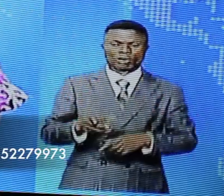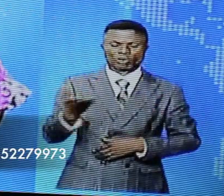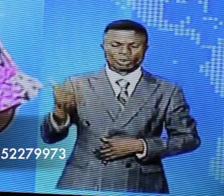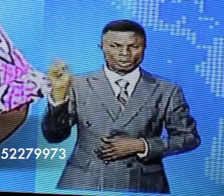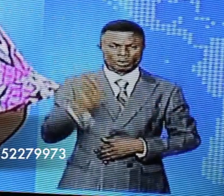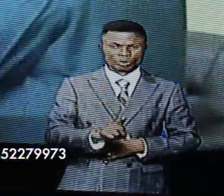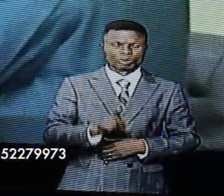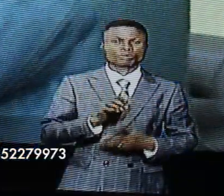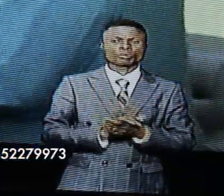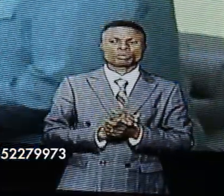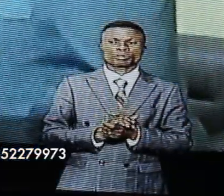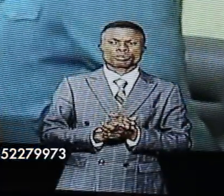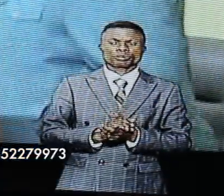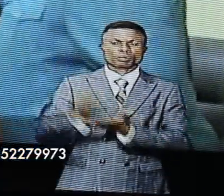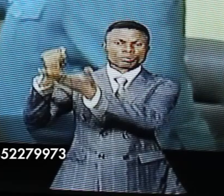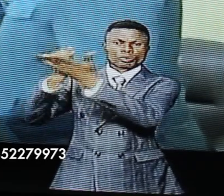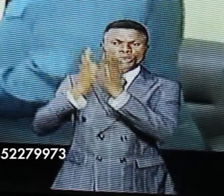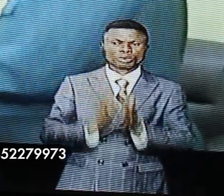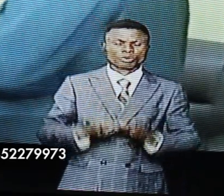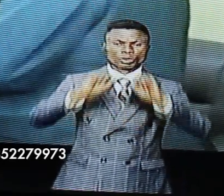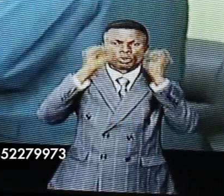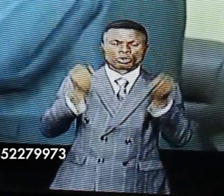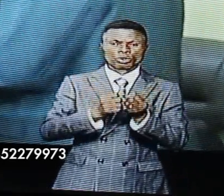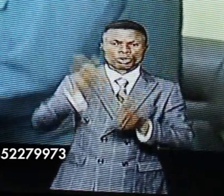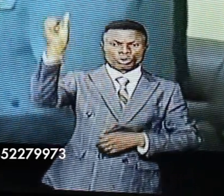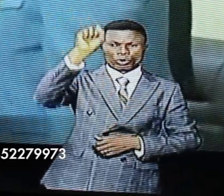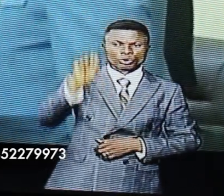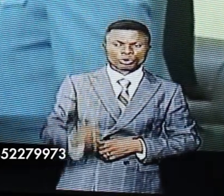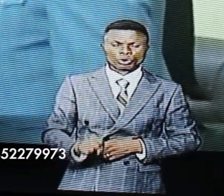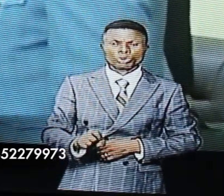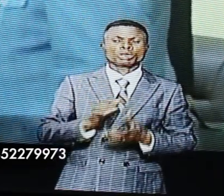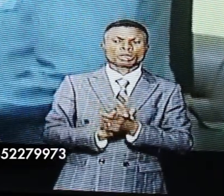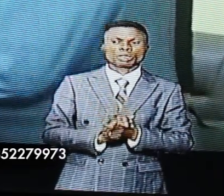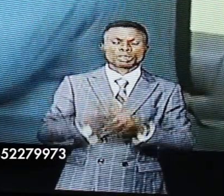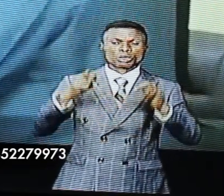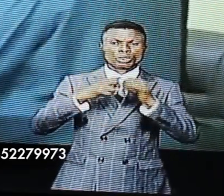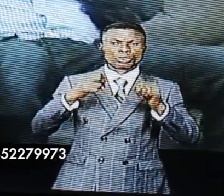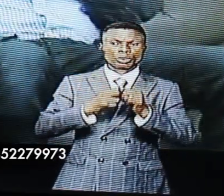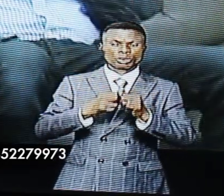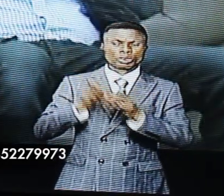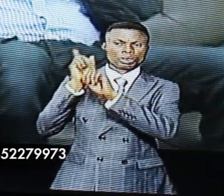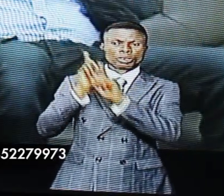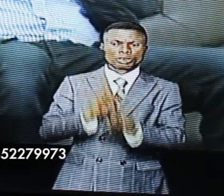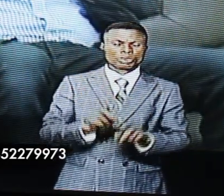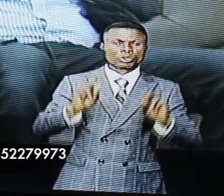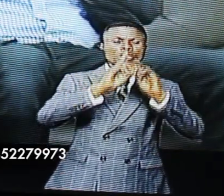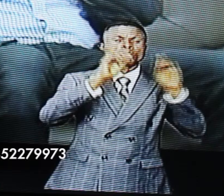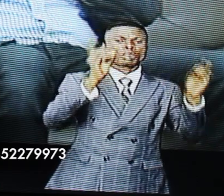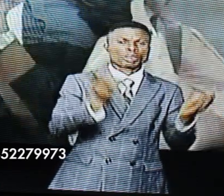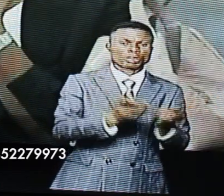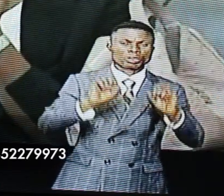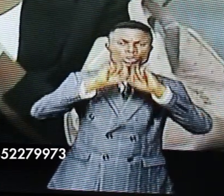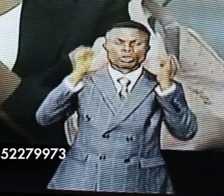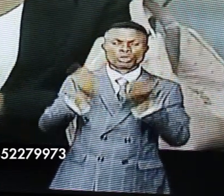Dadachaban. Les investisseurs de la Société sud-africaine d'électricité, Southern Energy, et la délégation de la